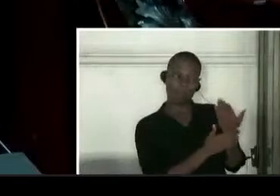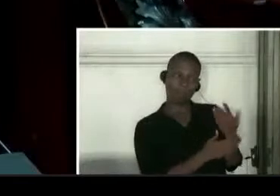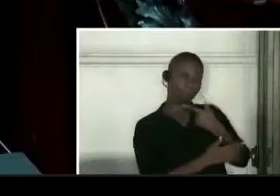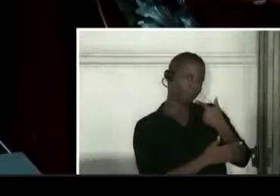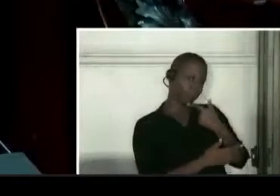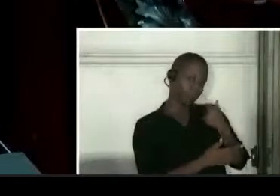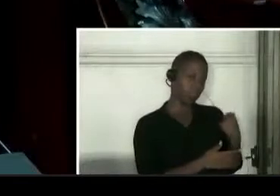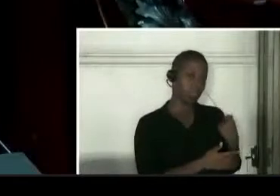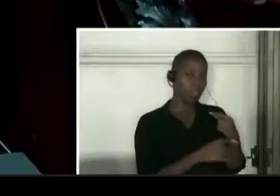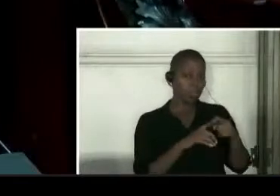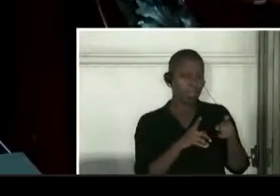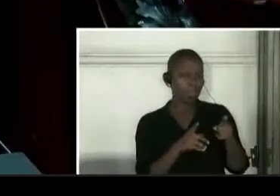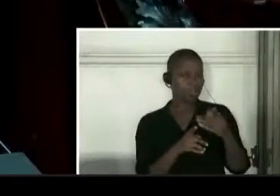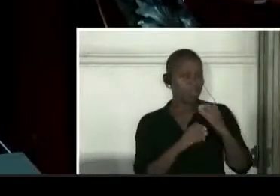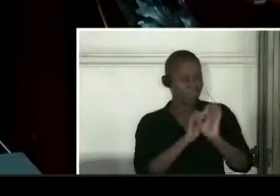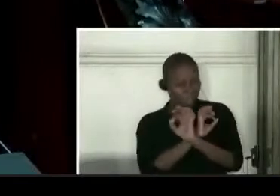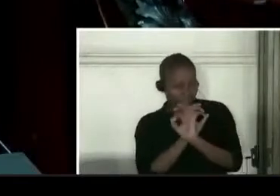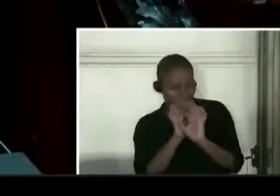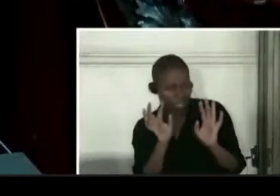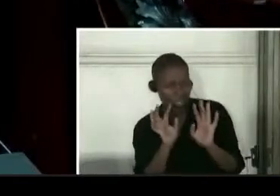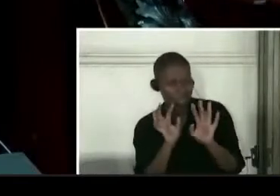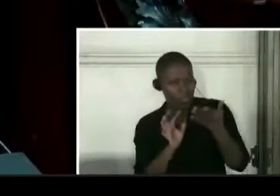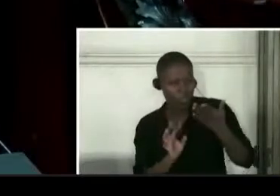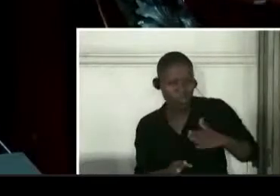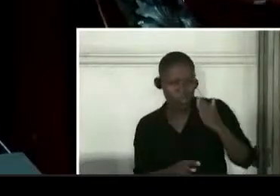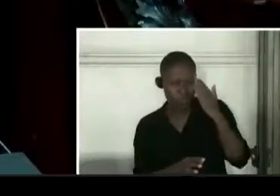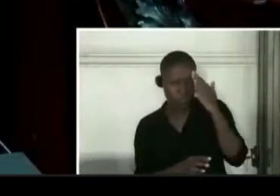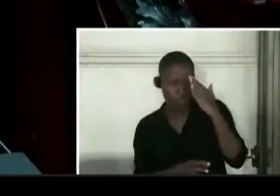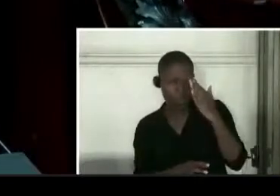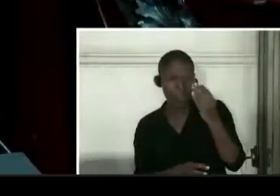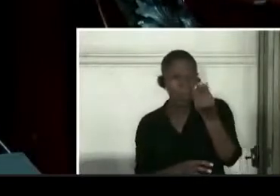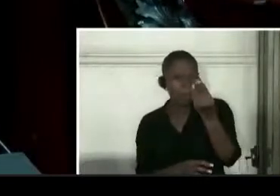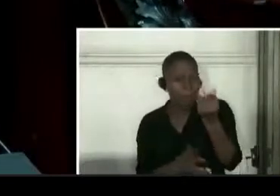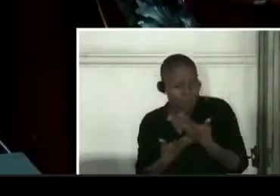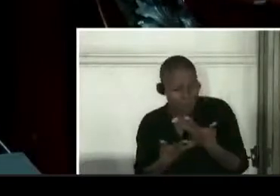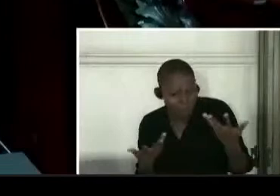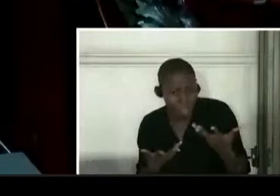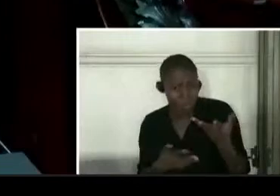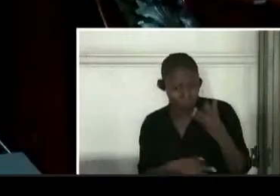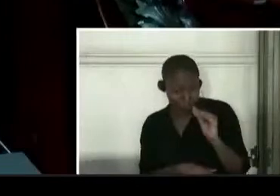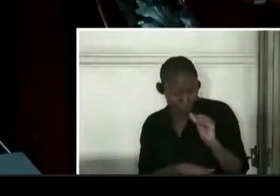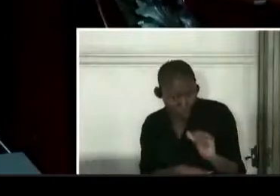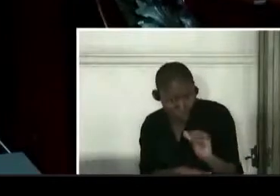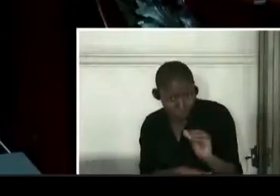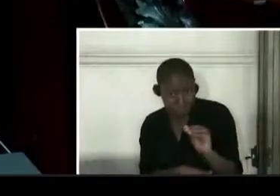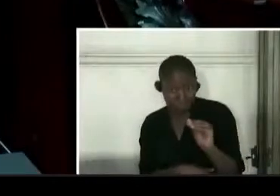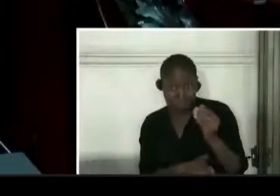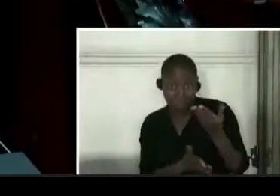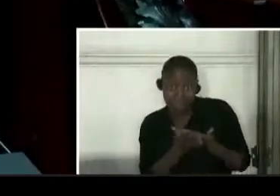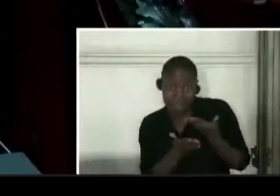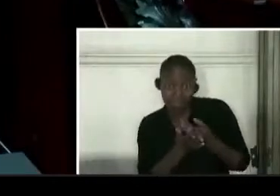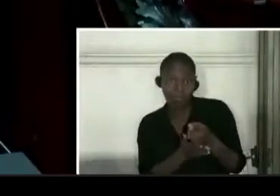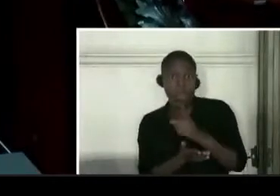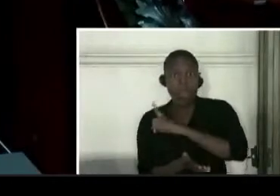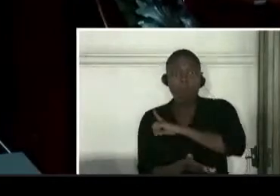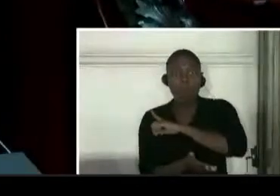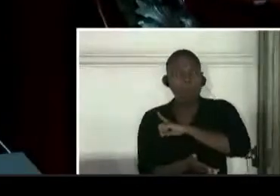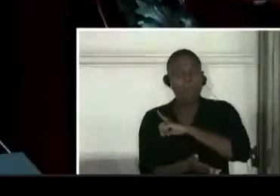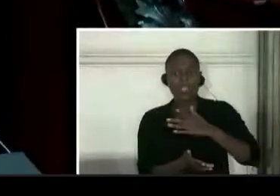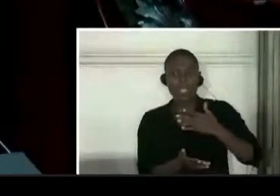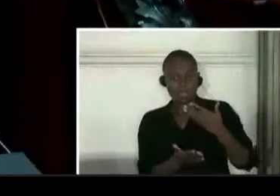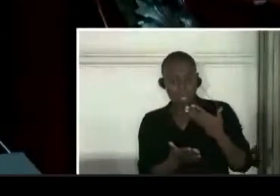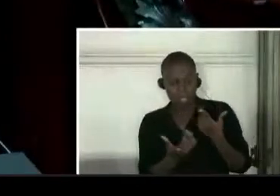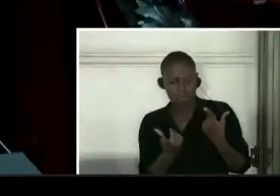mali ikhona yini ukuze sikwazi ukulandela ukusebenza kwayo. Asifisi ukuthi kuthiwa kukhona